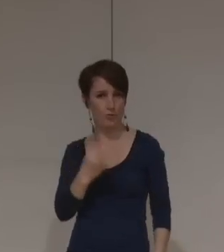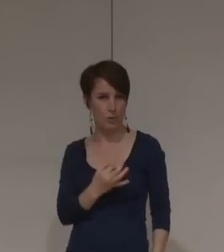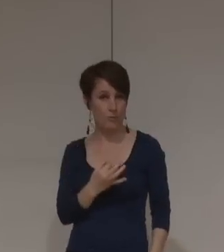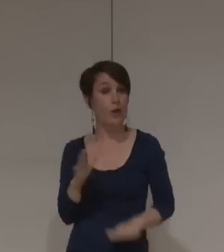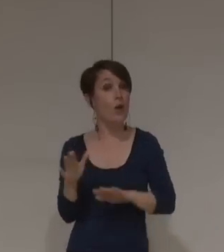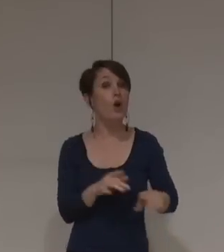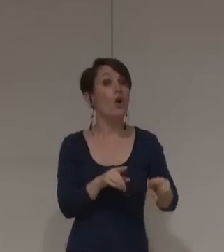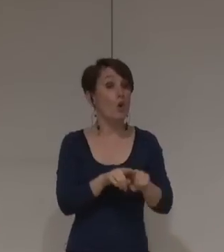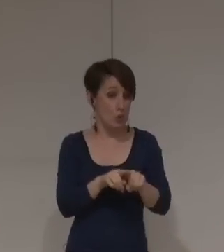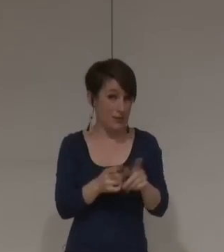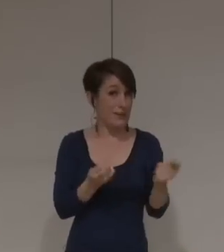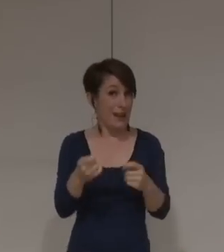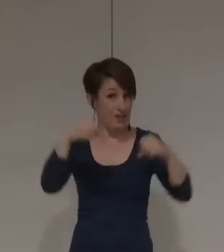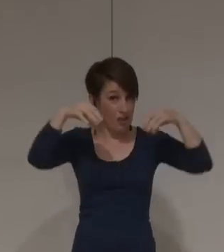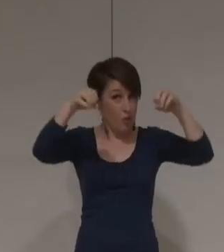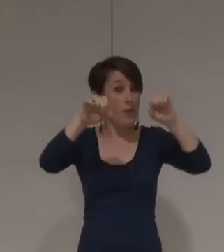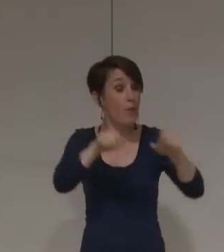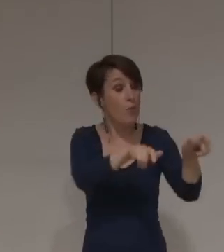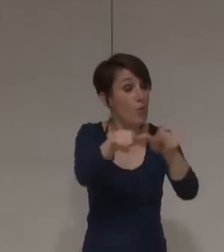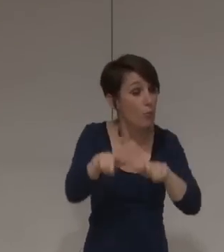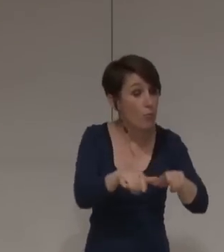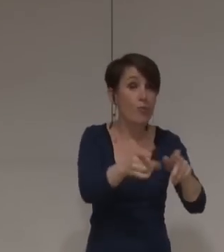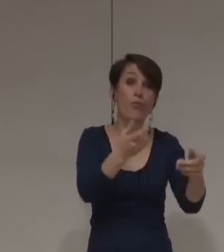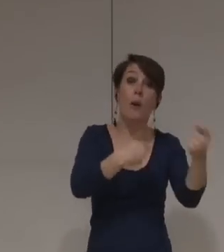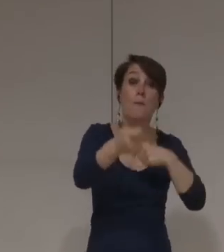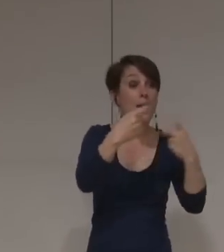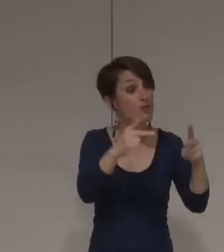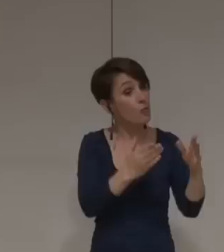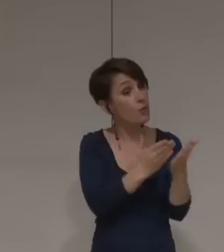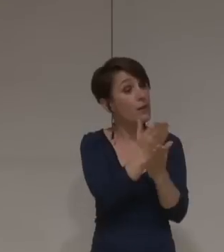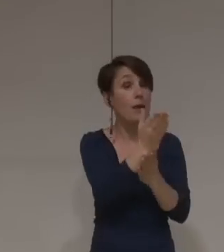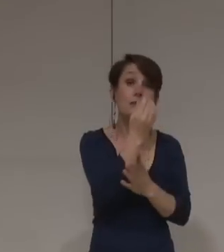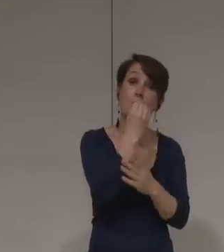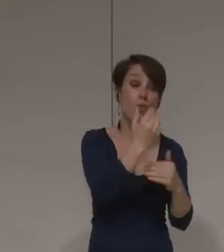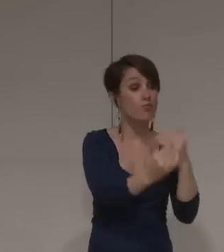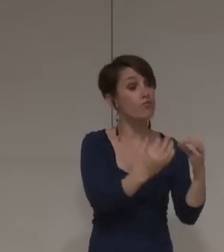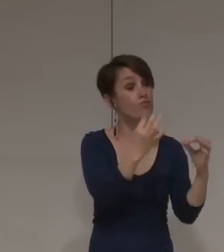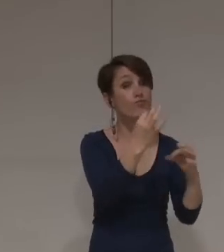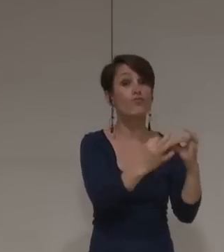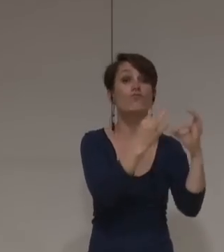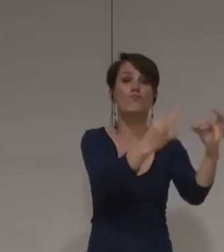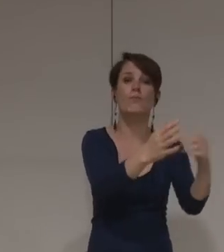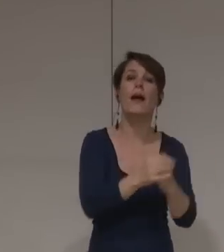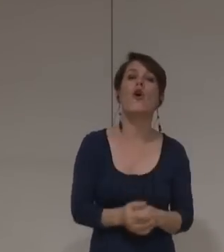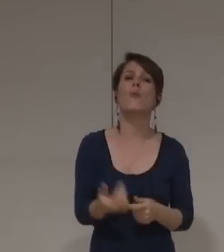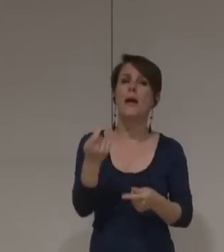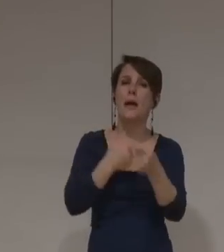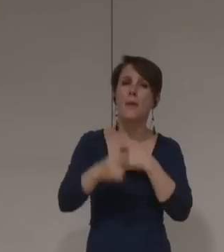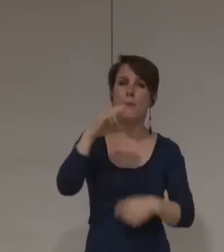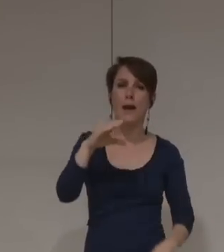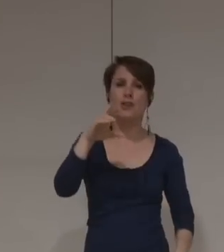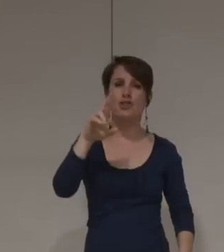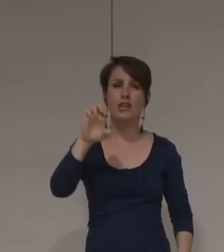public pour terminer rappelons que ce marché crème donc conception réalisation